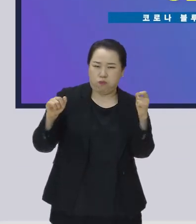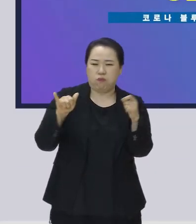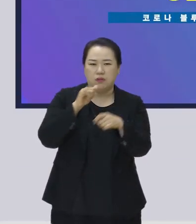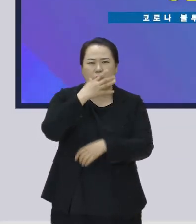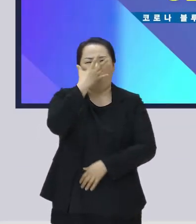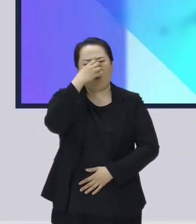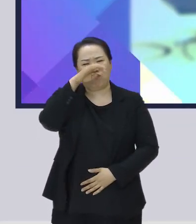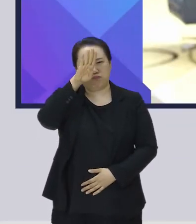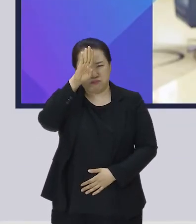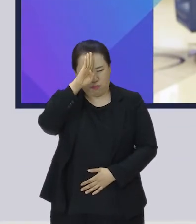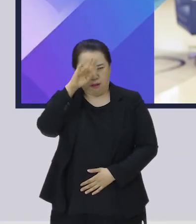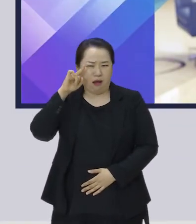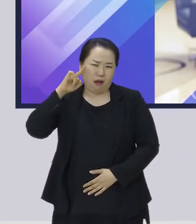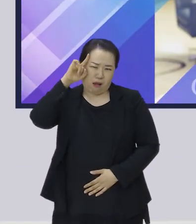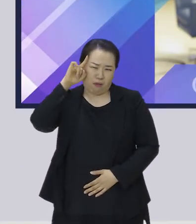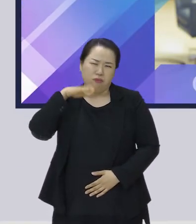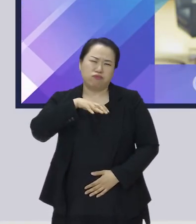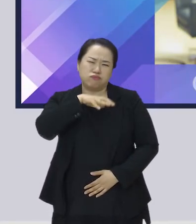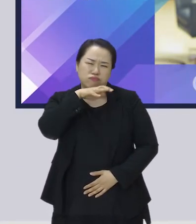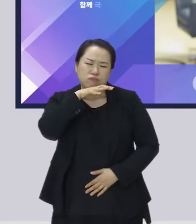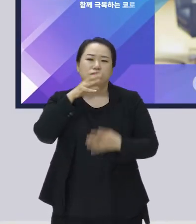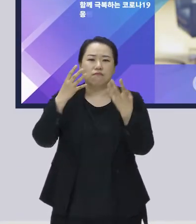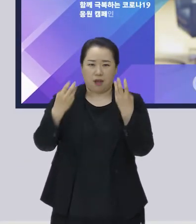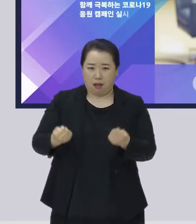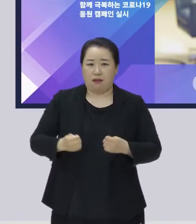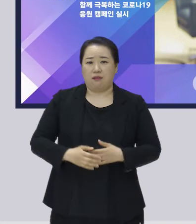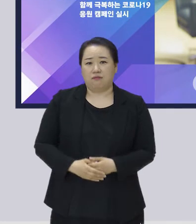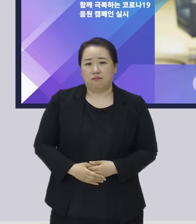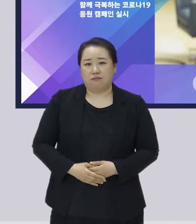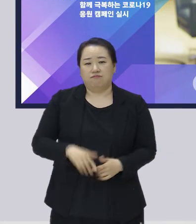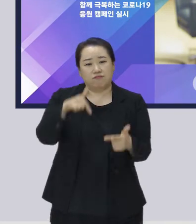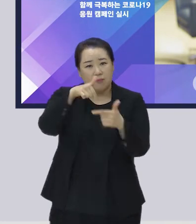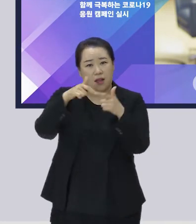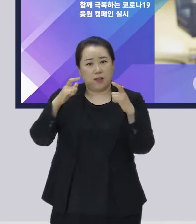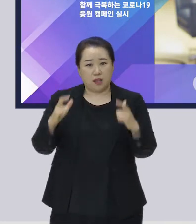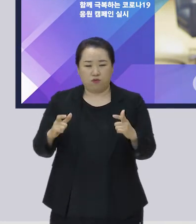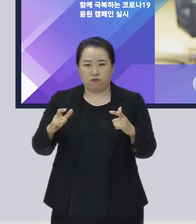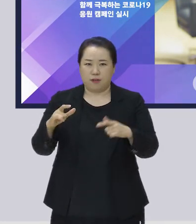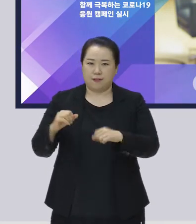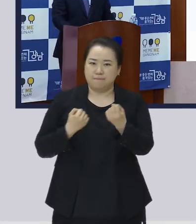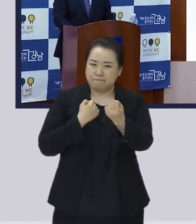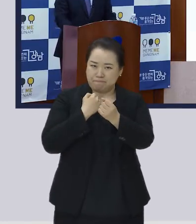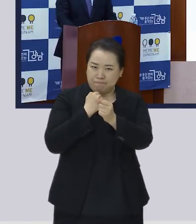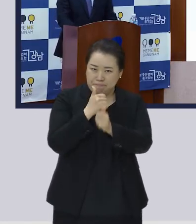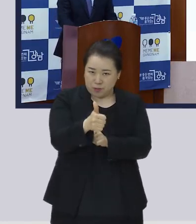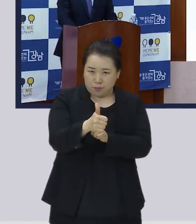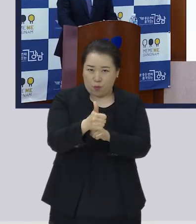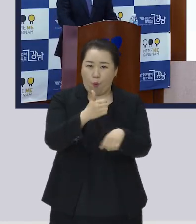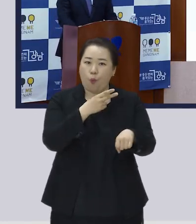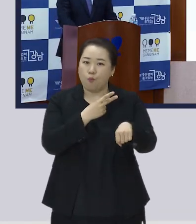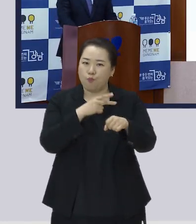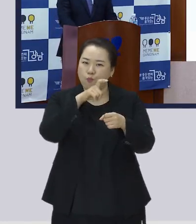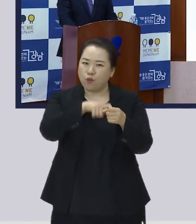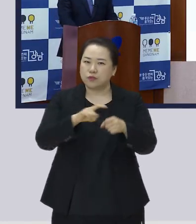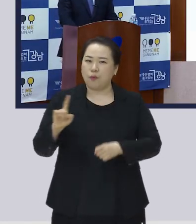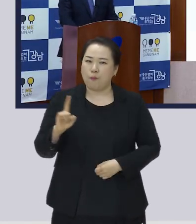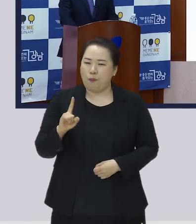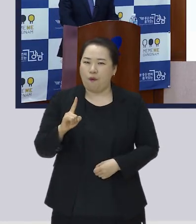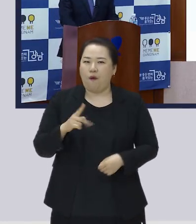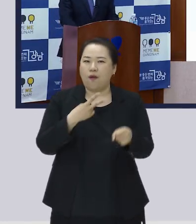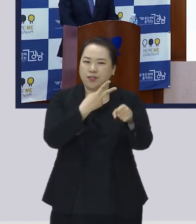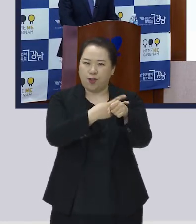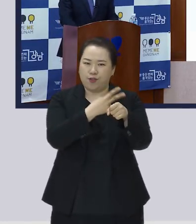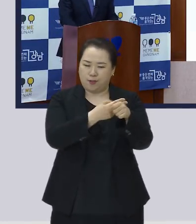코로나19 장기화로 우울감이나 스트레스를 호소하는 구민들이 많아지고 있는데요. 강남구가 코로나 블루를 극복하기 위해